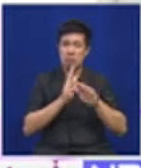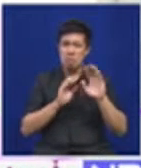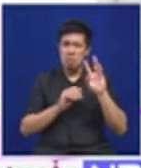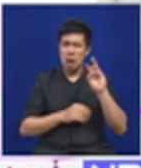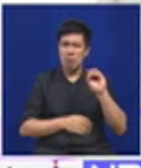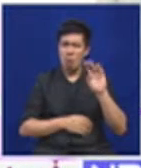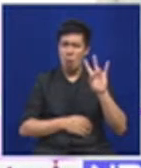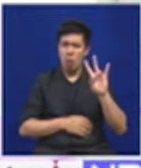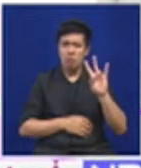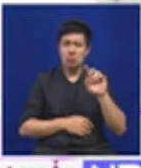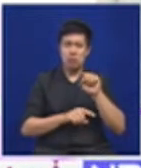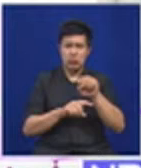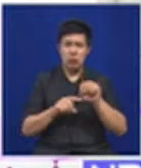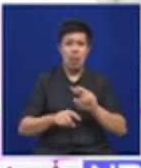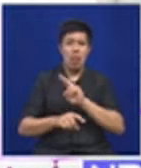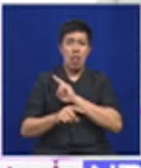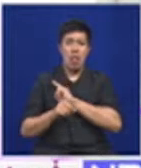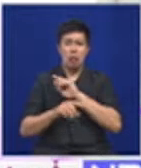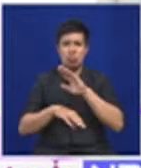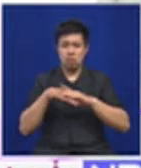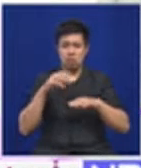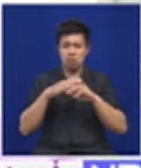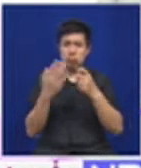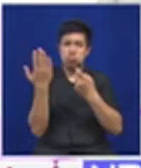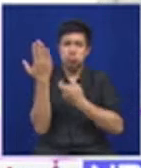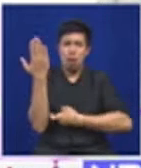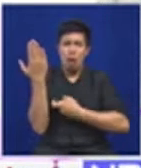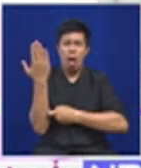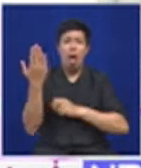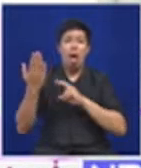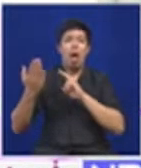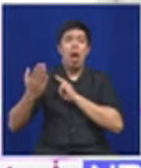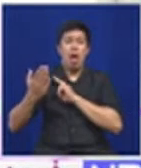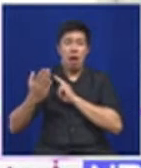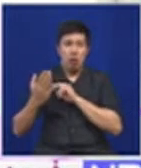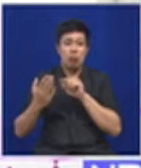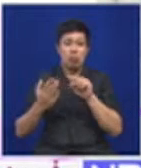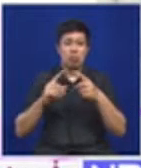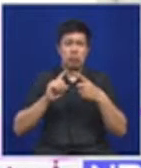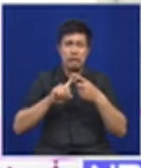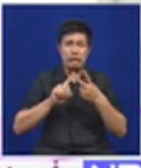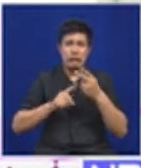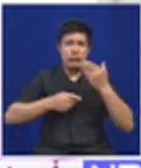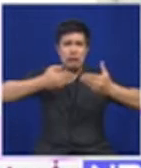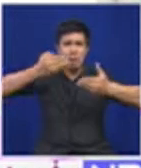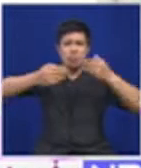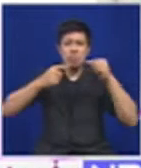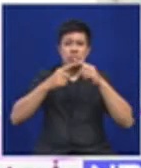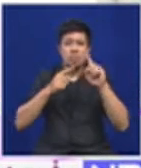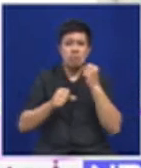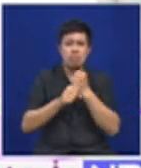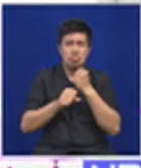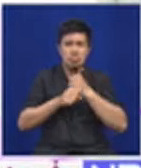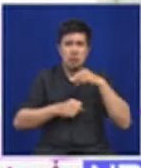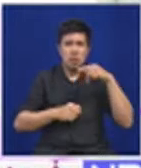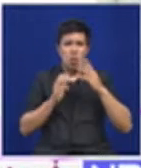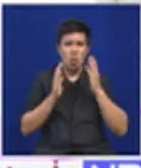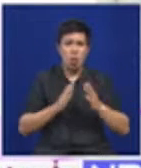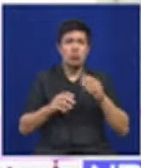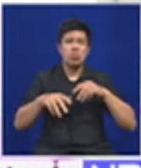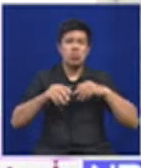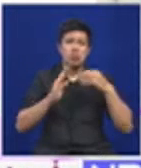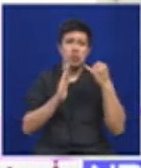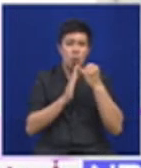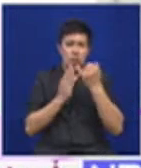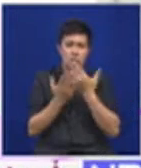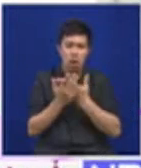86% กรีดยางเองฮะด้วย2จุดเนี่ยด้วย2ข้อเนี่ยจึงเป็นเอกลักษณ์พิเศษของคนบึงกาฬจึงไม่แปลกใช่มั้ยครับเวลาย